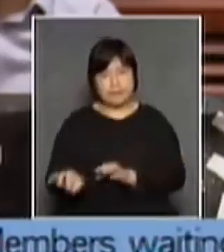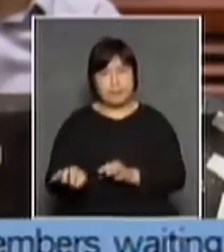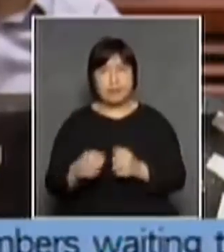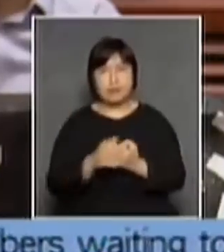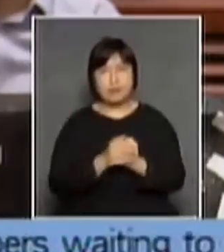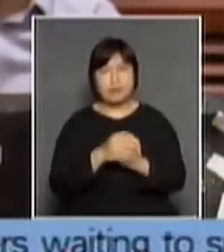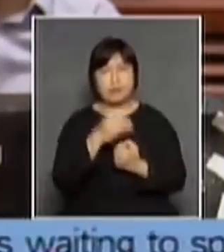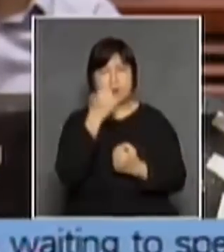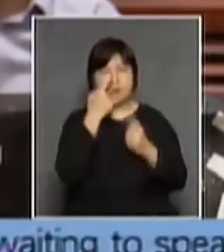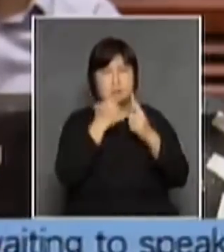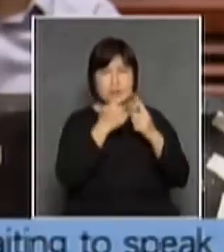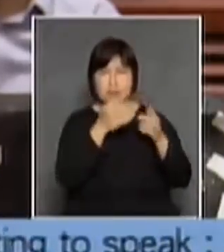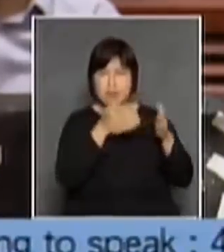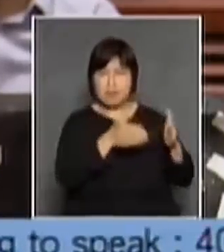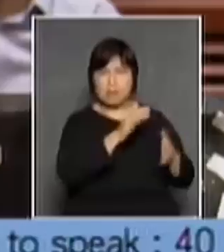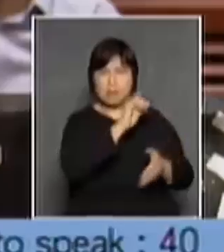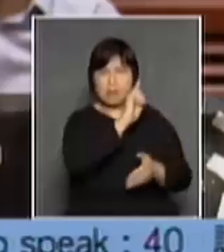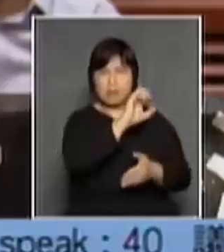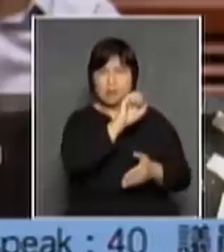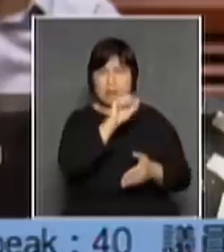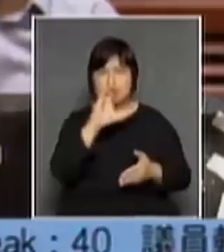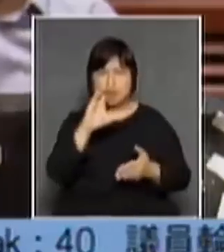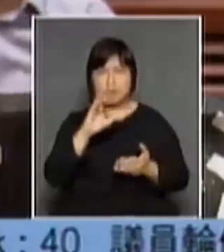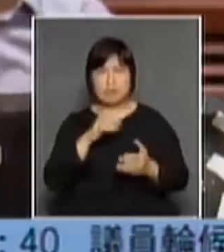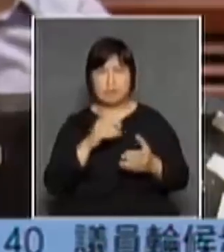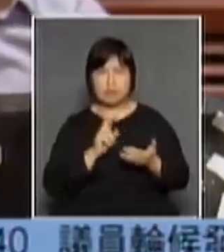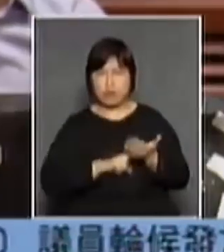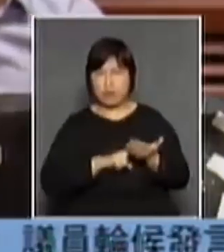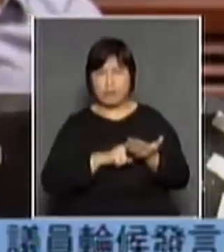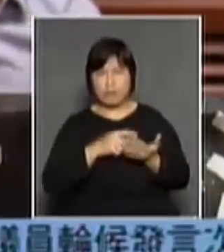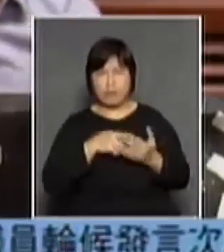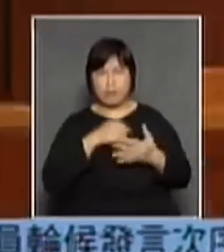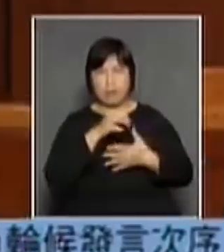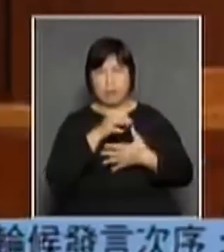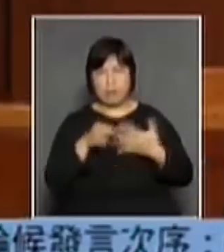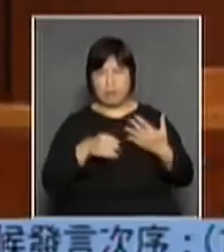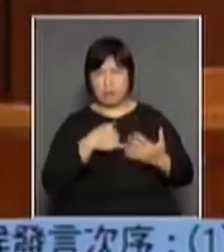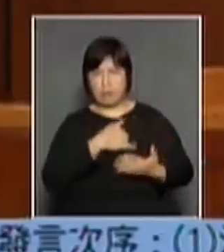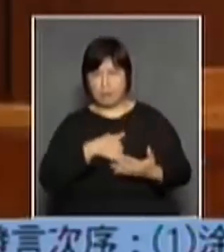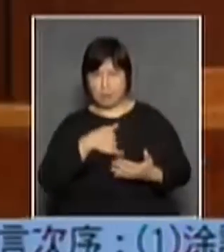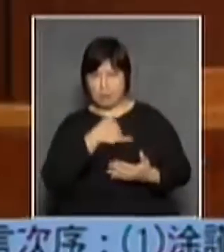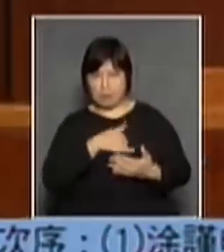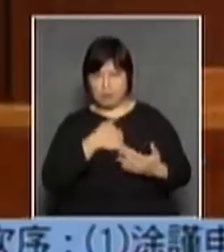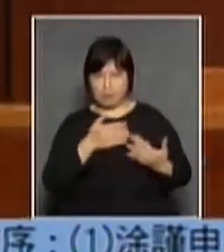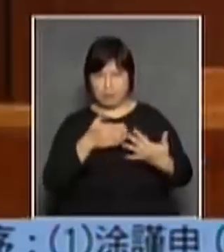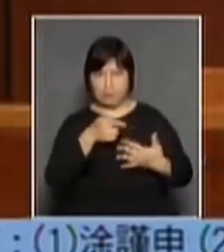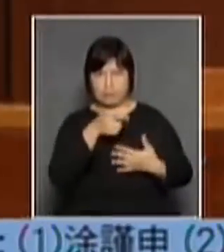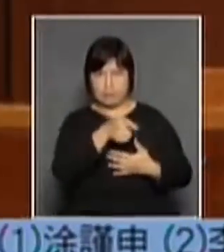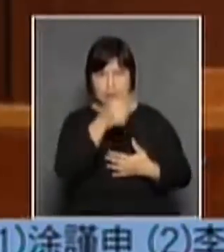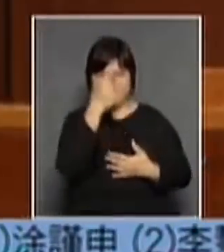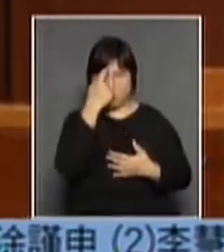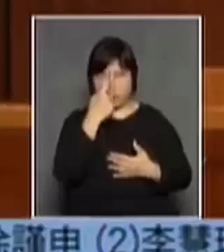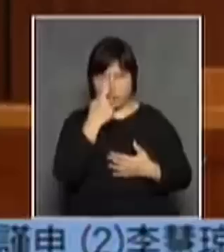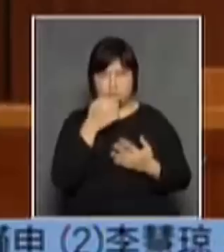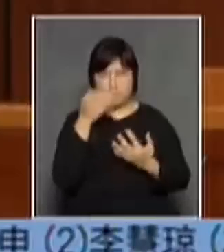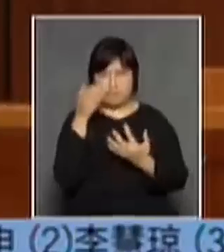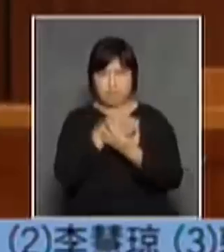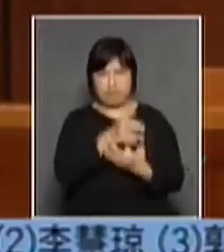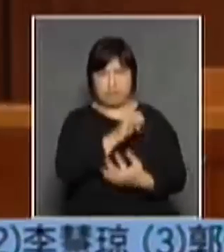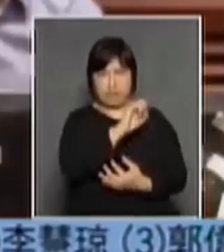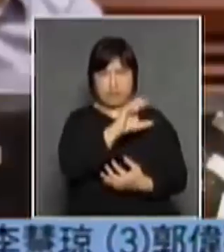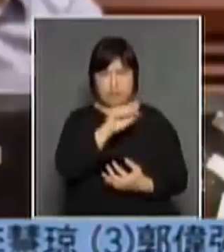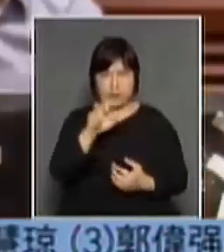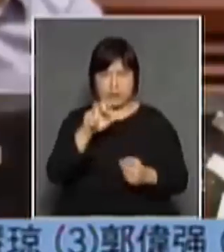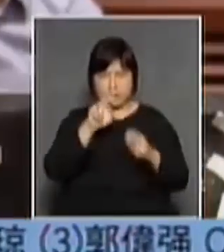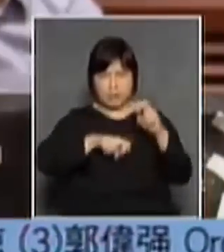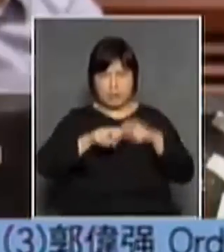香港人对廉署的信心一落千丈，大家都怀疑事件是和梁振英干预廉署调查他收